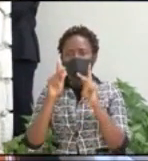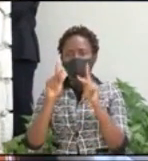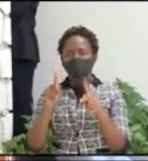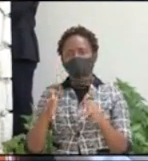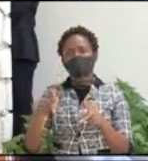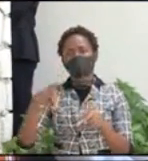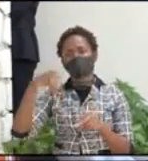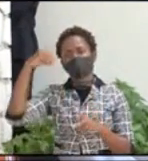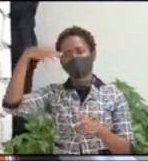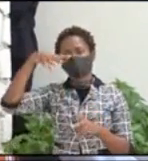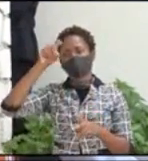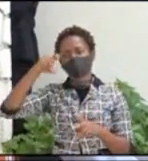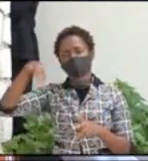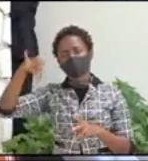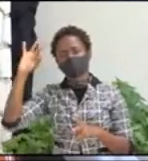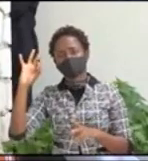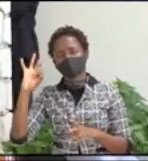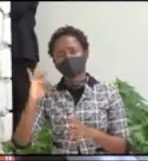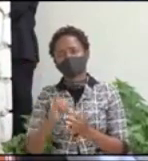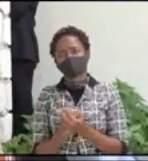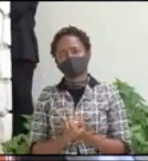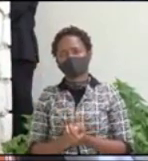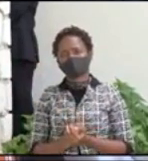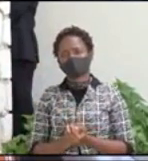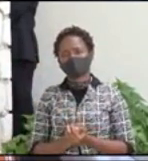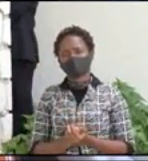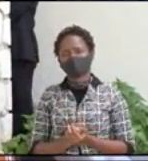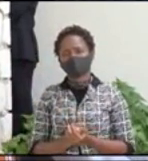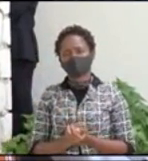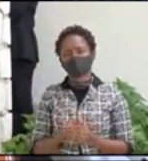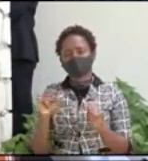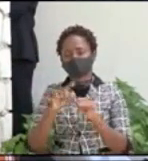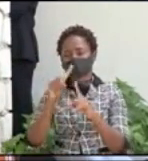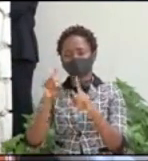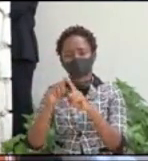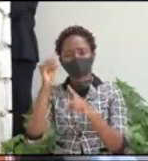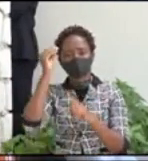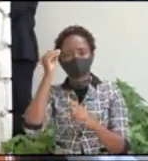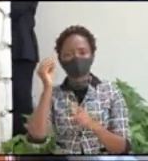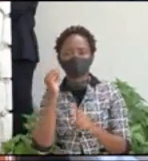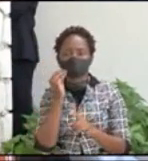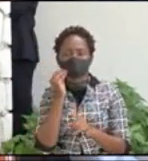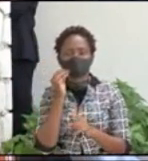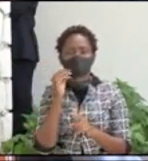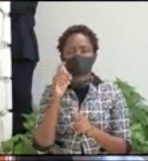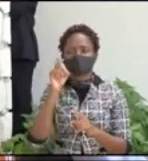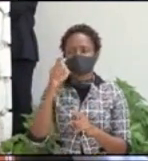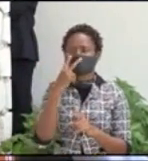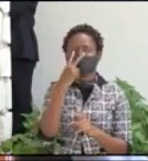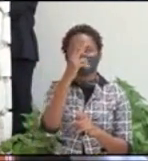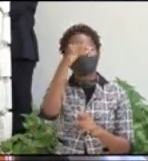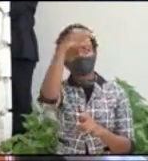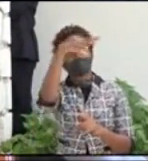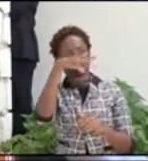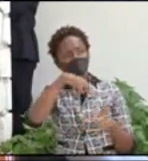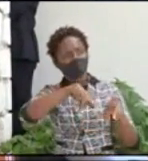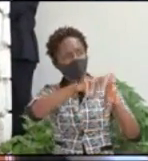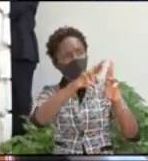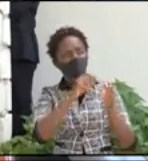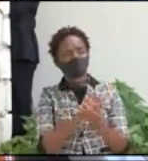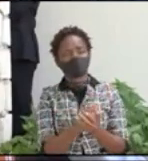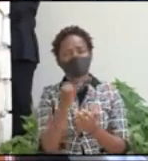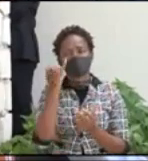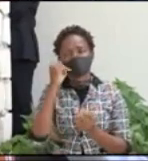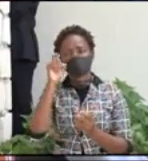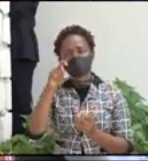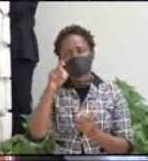courant, faut le disponible. Même le télé, là, en dans la caille, il va y avoir un courant. Mais faut le garder un bel lock qui dehors. S'il besoin, si